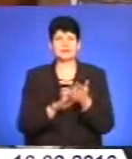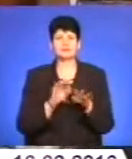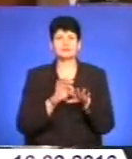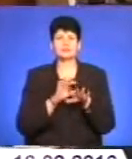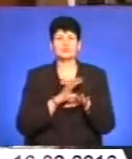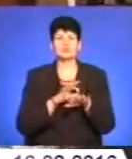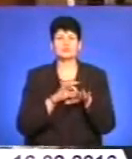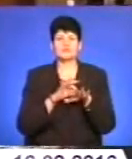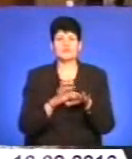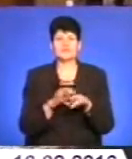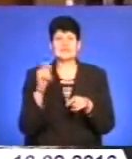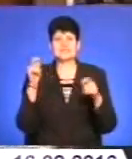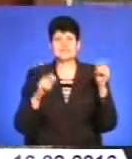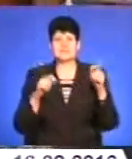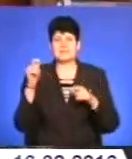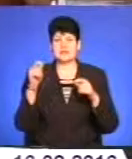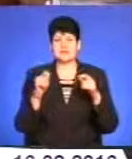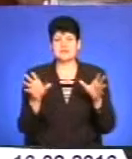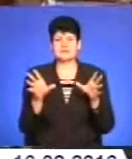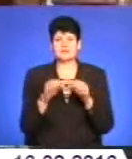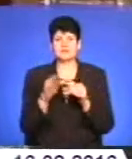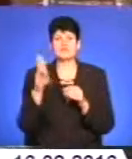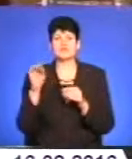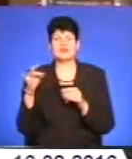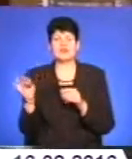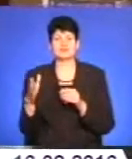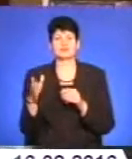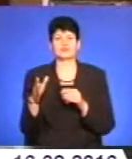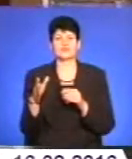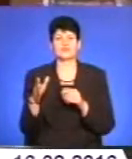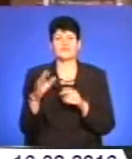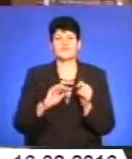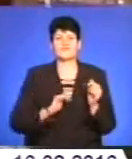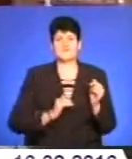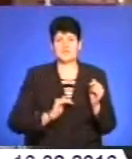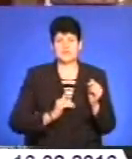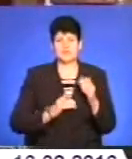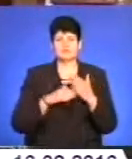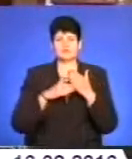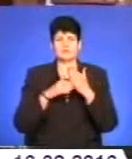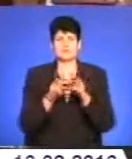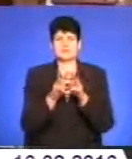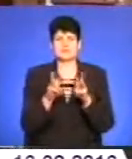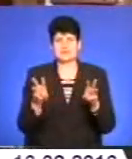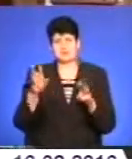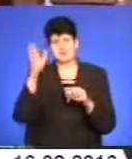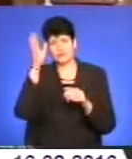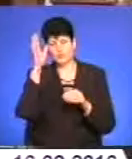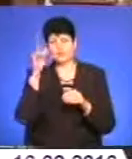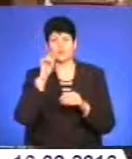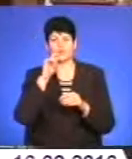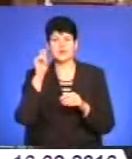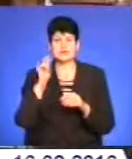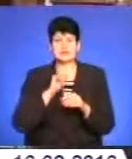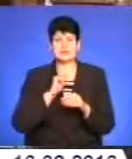проведено спільно з шведською фірмою «Свефі Академії», за сприяння Міністерства науки та освіти